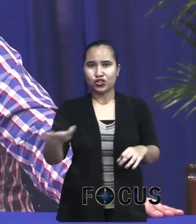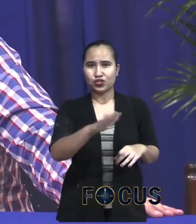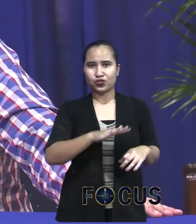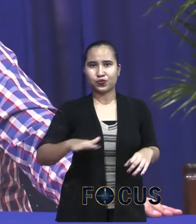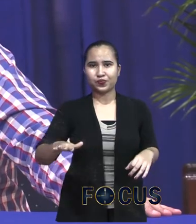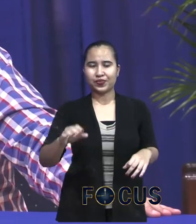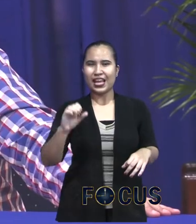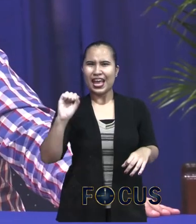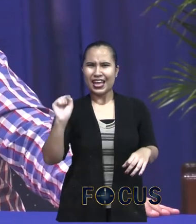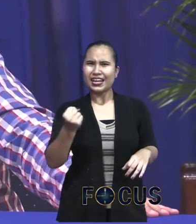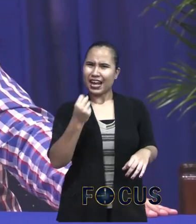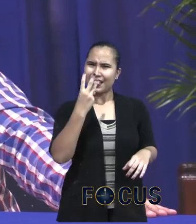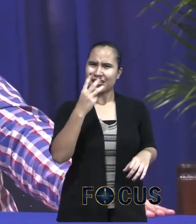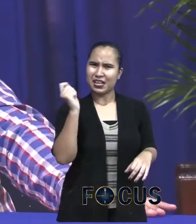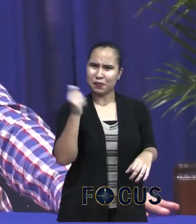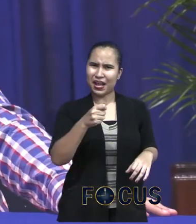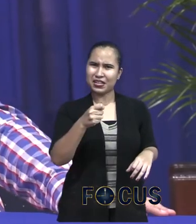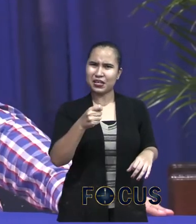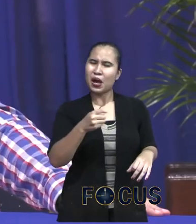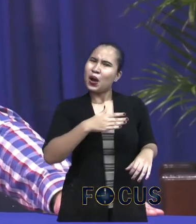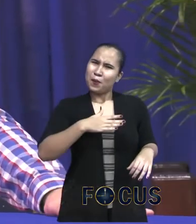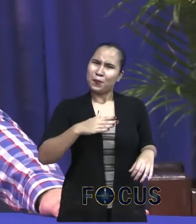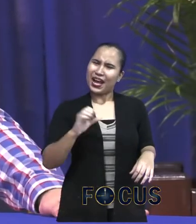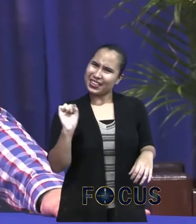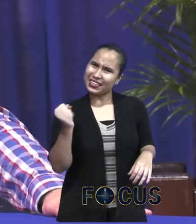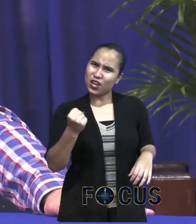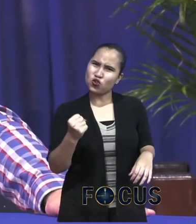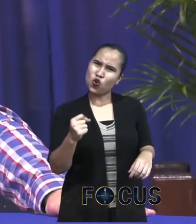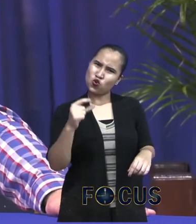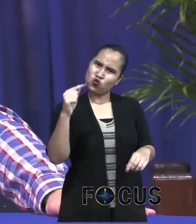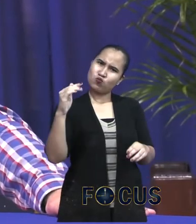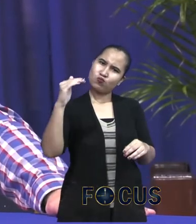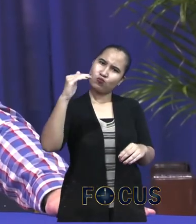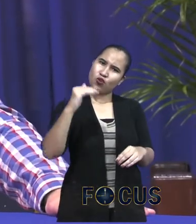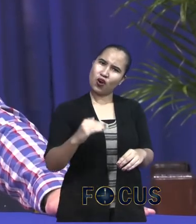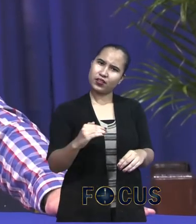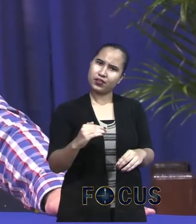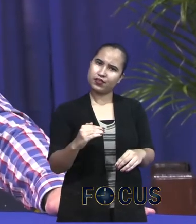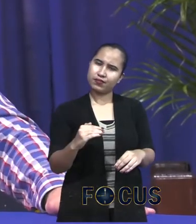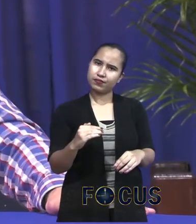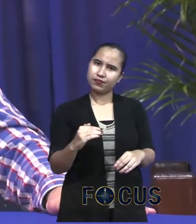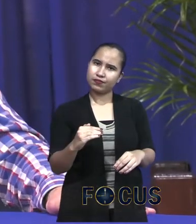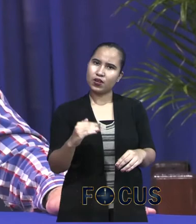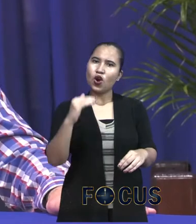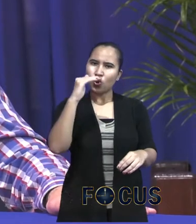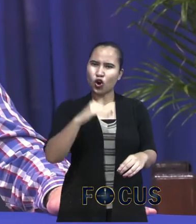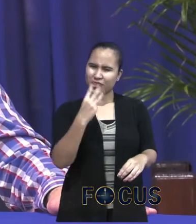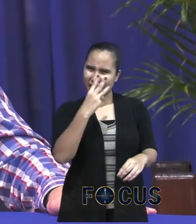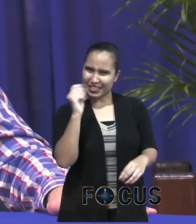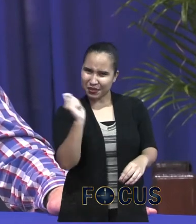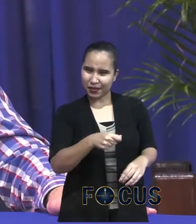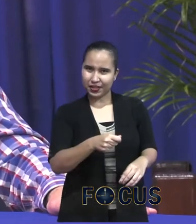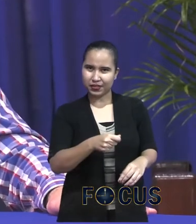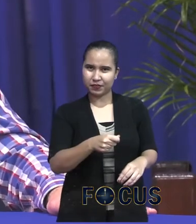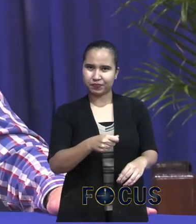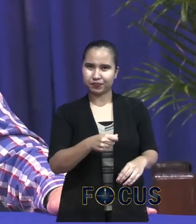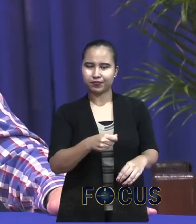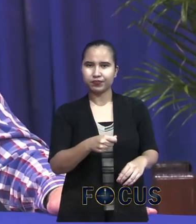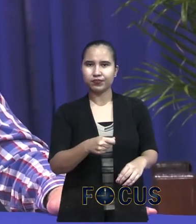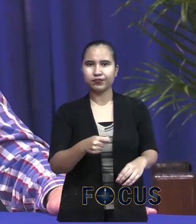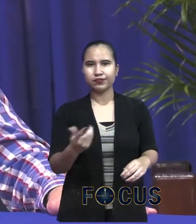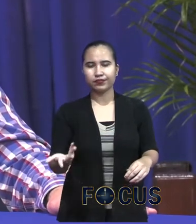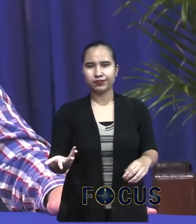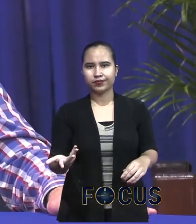Hij kan het voor korter doen. Hij kan het ook korter afzeggen. Luister, dit zijn de bevoegdheden, deze maatregelen en zo worden